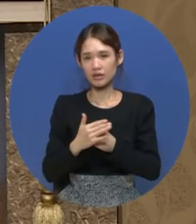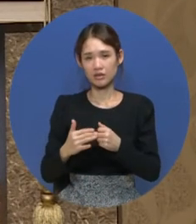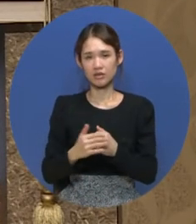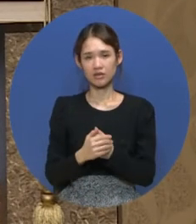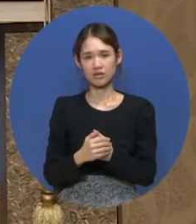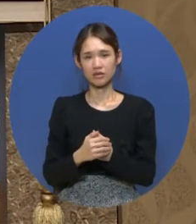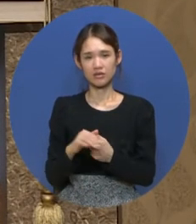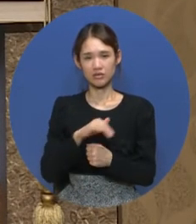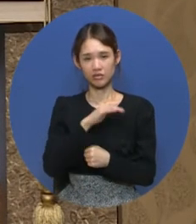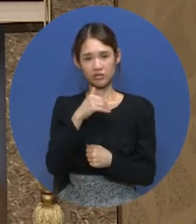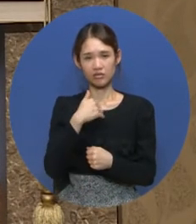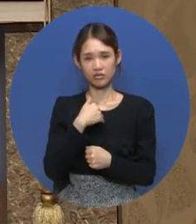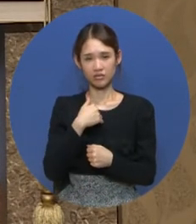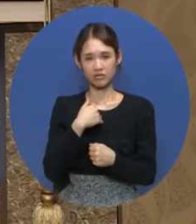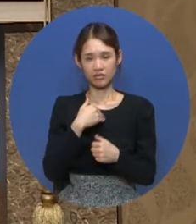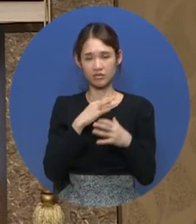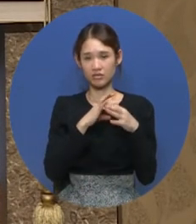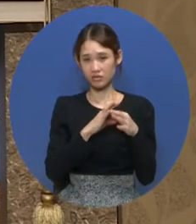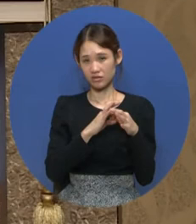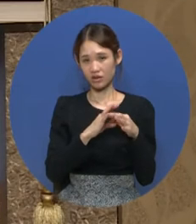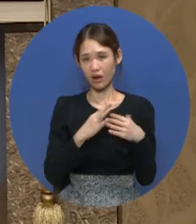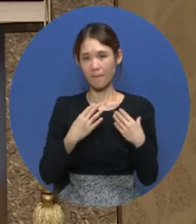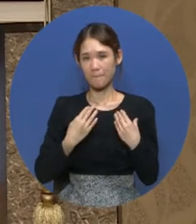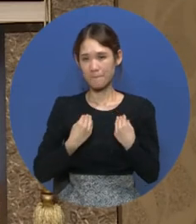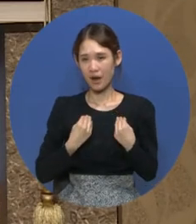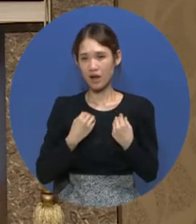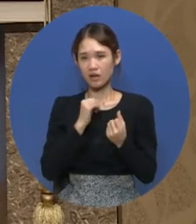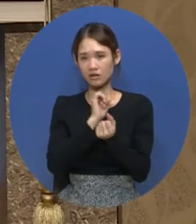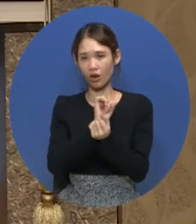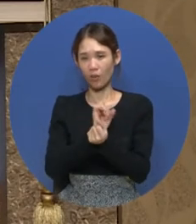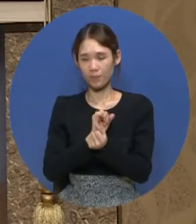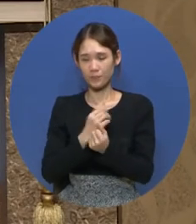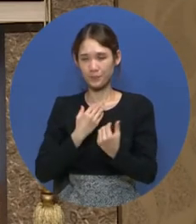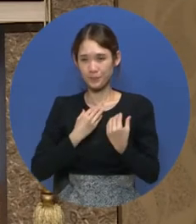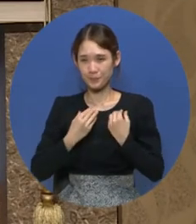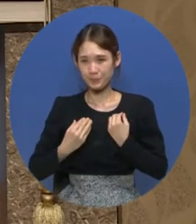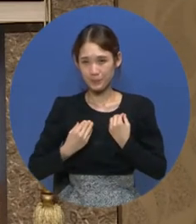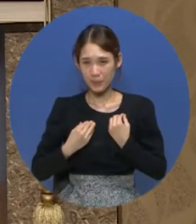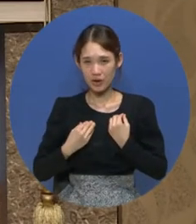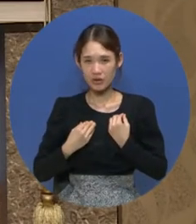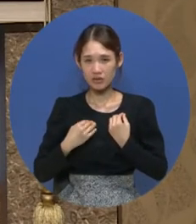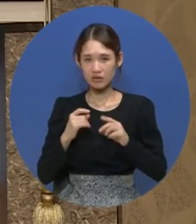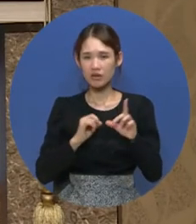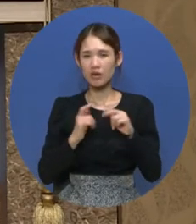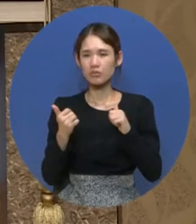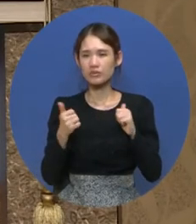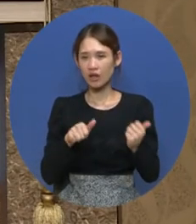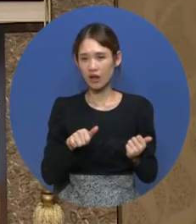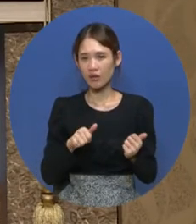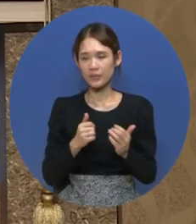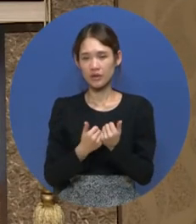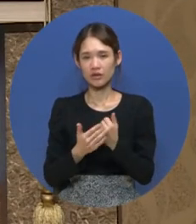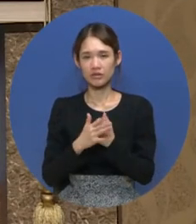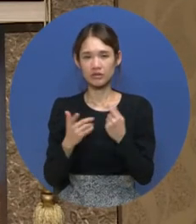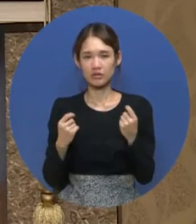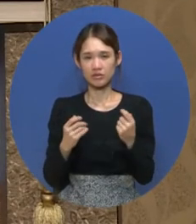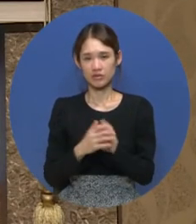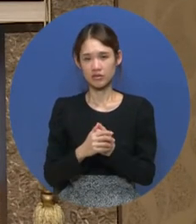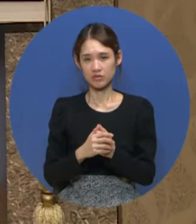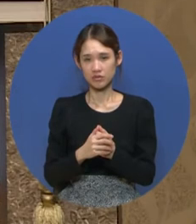저희가 그리고 나서 그것에서 폐렴으로 전이가 돼서 많이들 사망을 하고 그러기 때문에